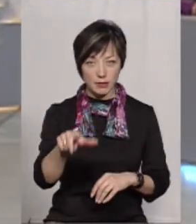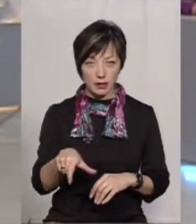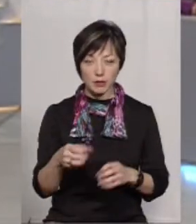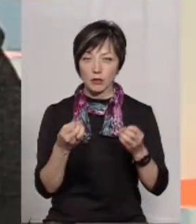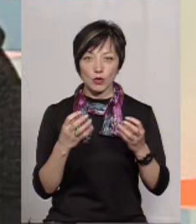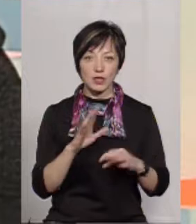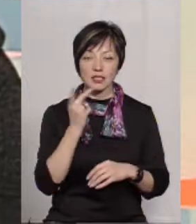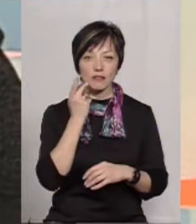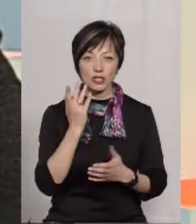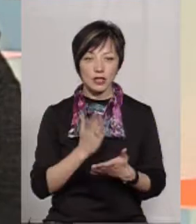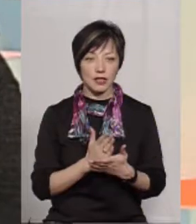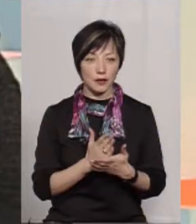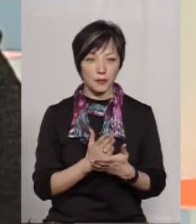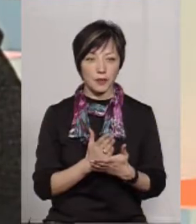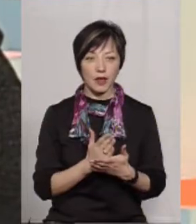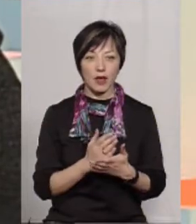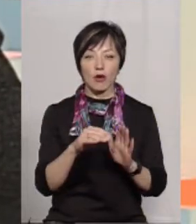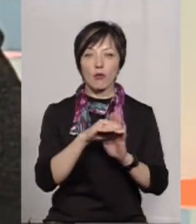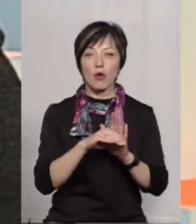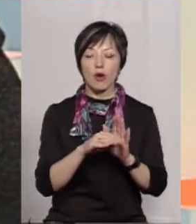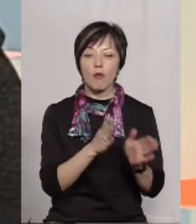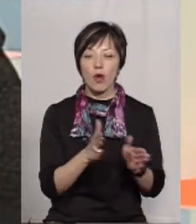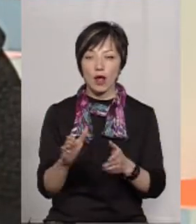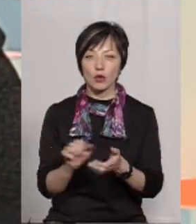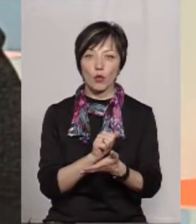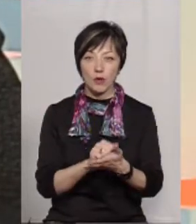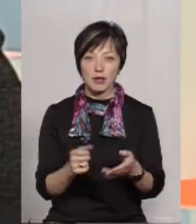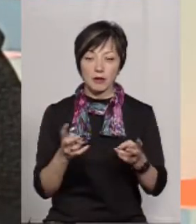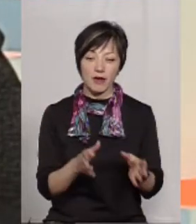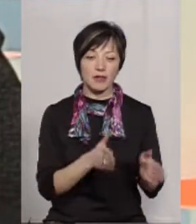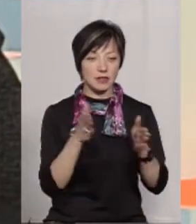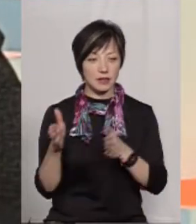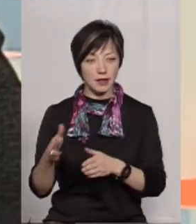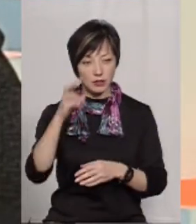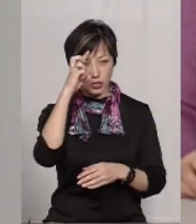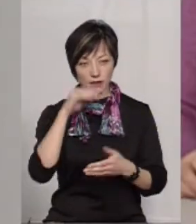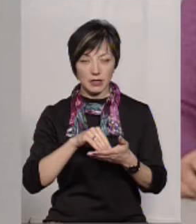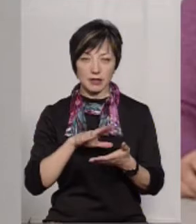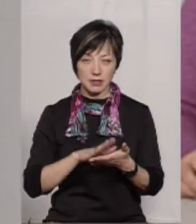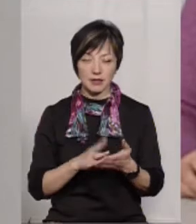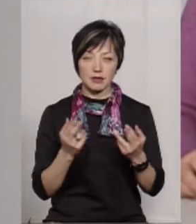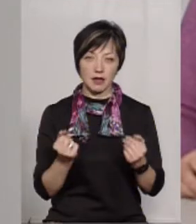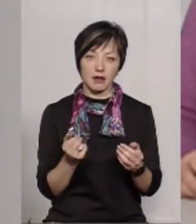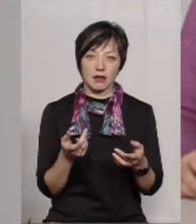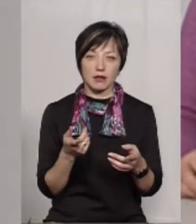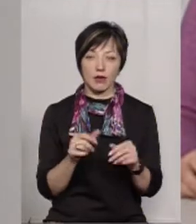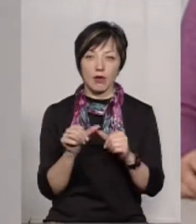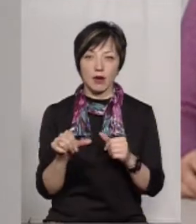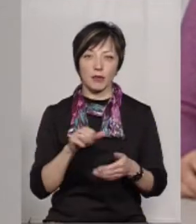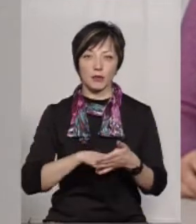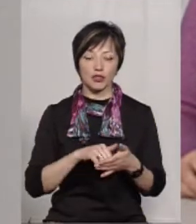У них просто не завжди є в порядку документи, і тому, можливо, теж відкладається державна реєстрація. Тобто об'єктивні якісь причини, так, могли